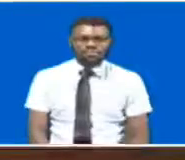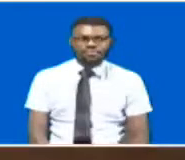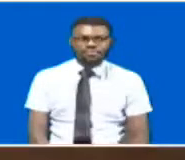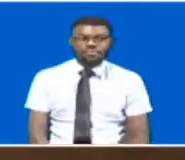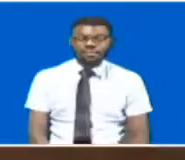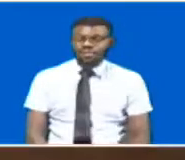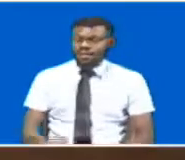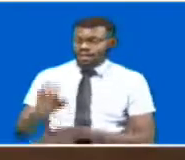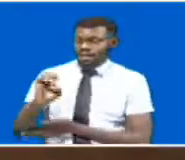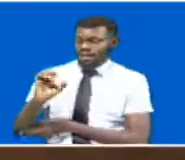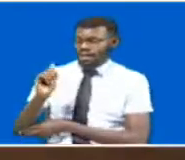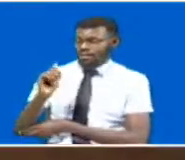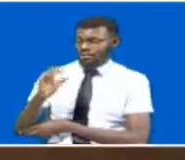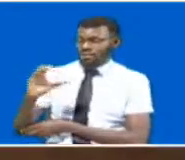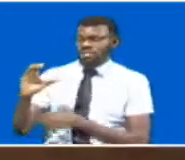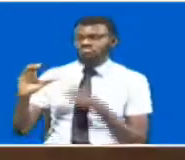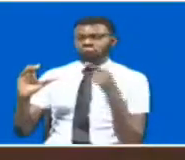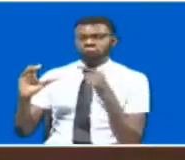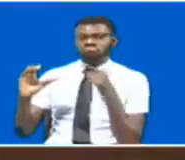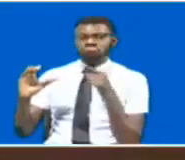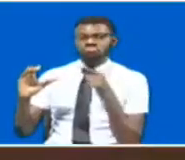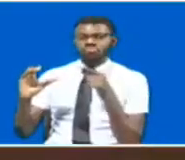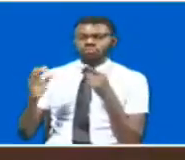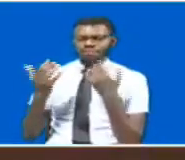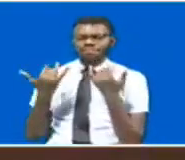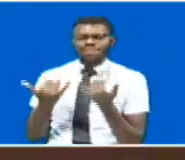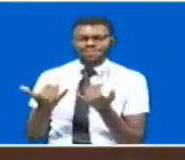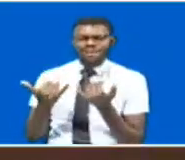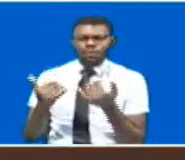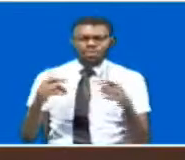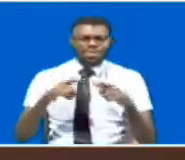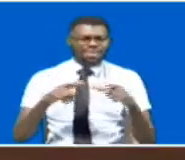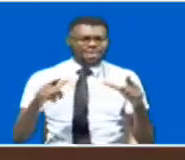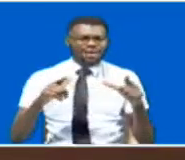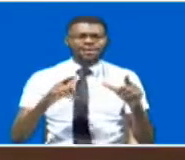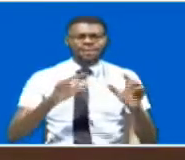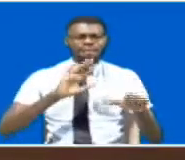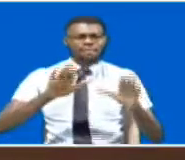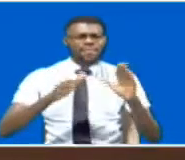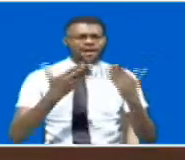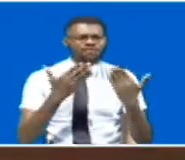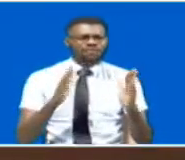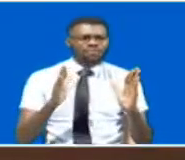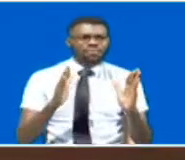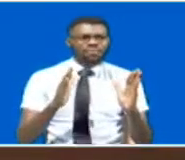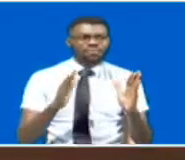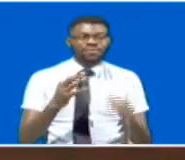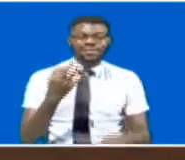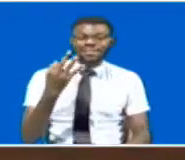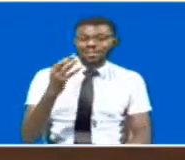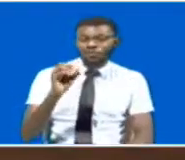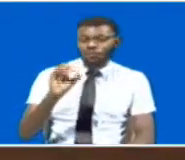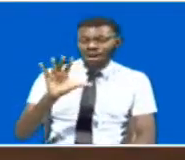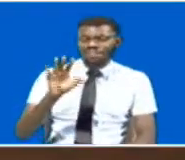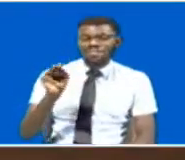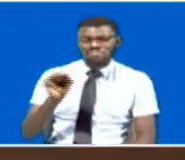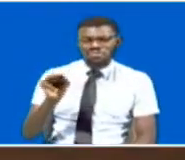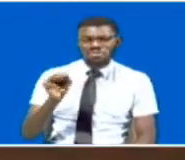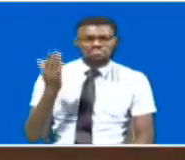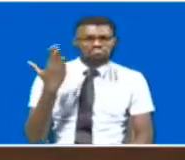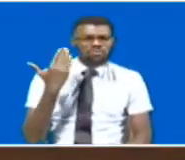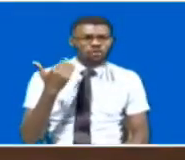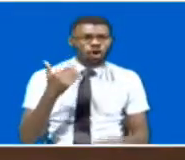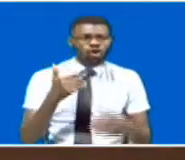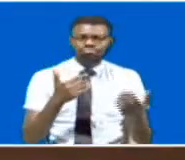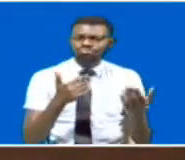Tume ya maadili na kupambana na ufisadi EACC imefanikiwa kuregesha ardhi ya umma yenye thamani ya shilingi milioni 305 ambayo ilipeanwa